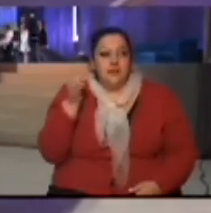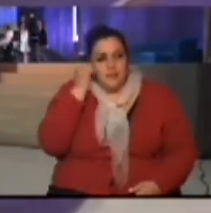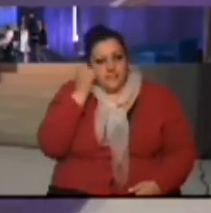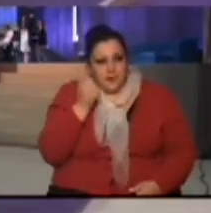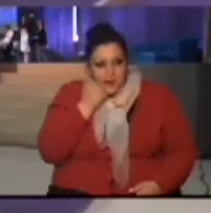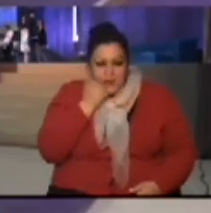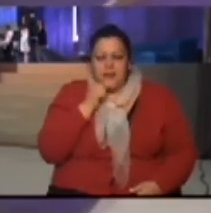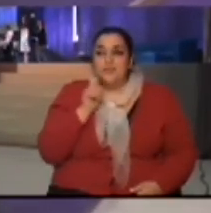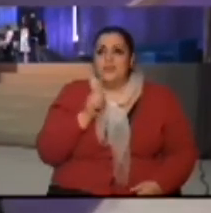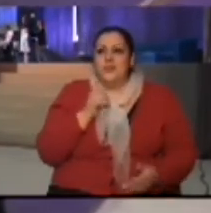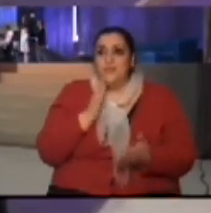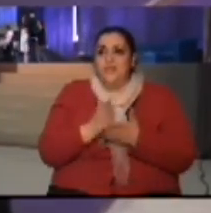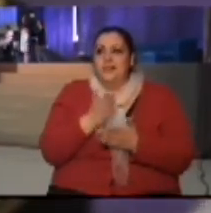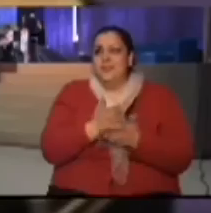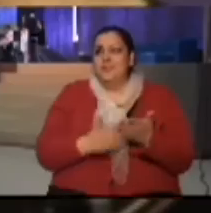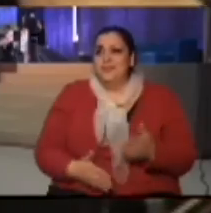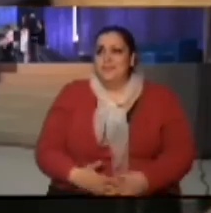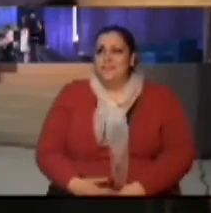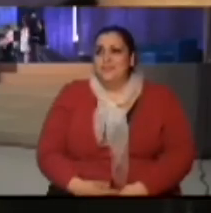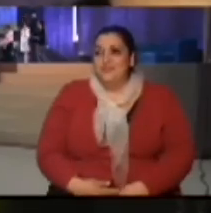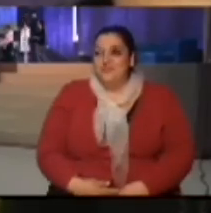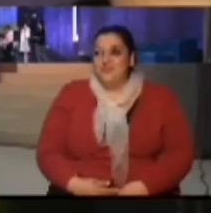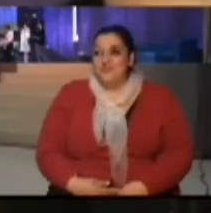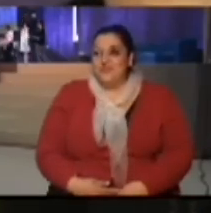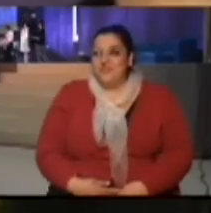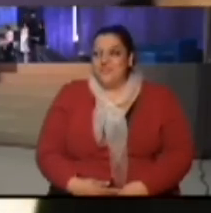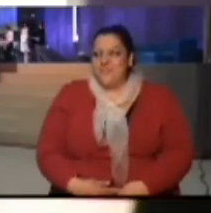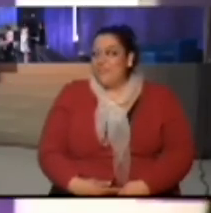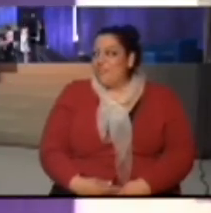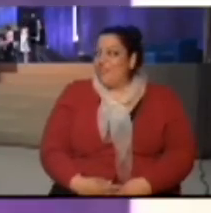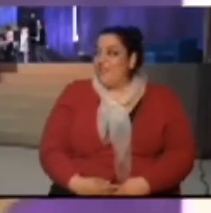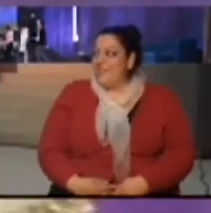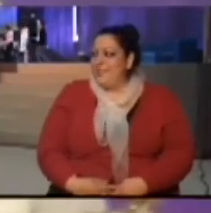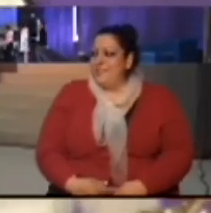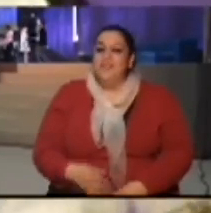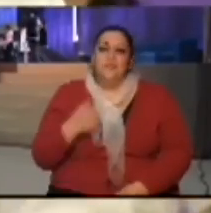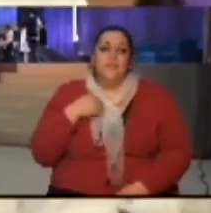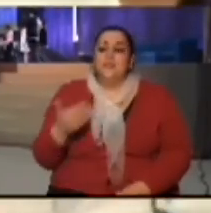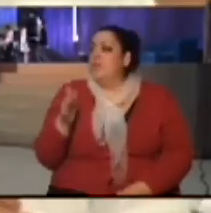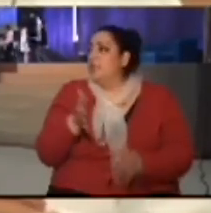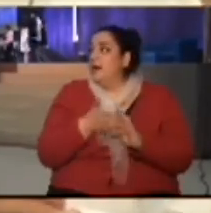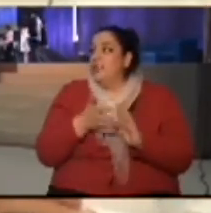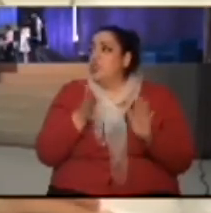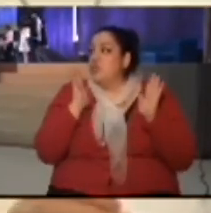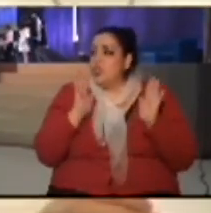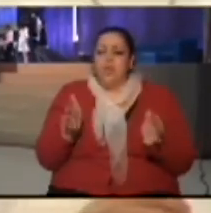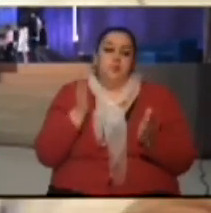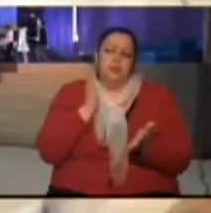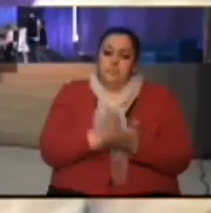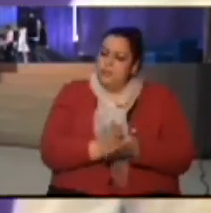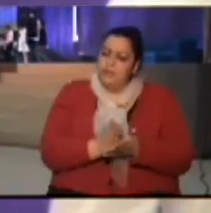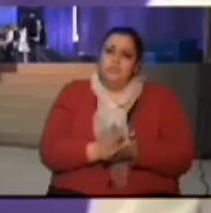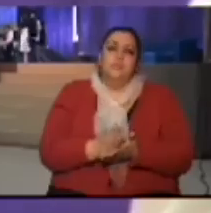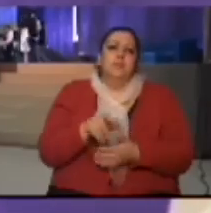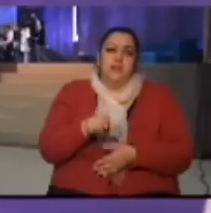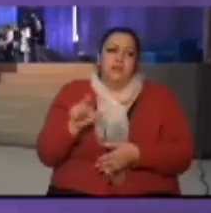մասը։ Մենք շատ ուրախ ենք, որ դուք այստեղ եք, մենք ձեր կարիքը շատ ունենք, մենք կարիք ունենք, որ